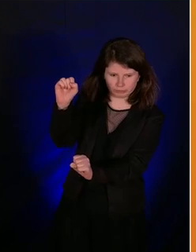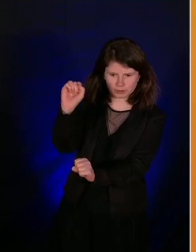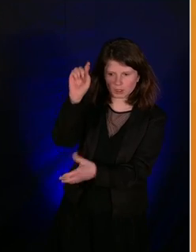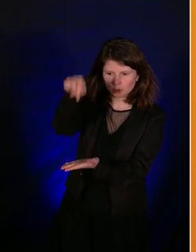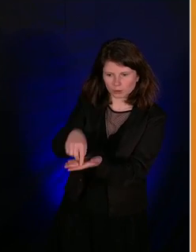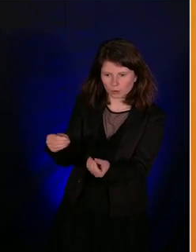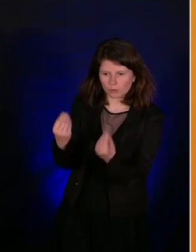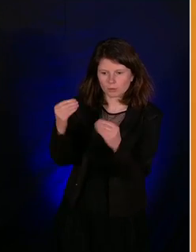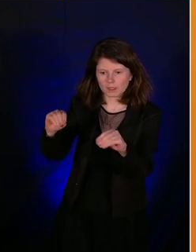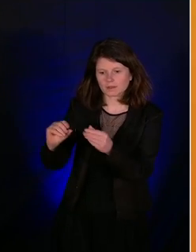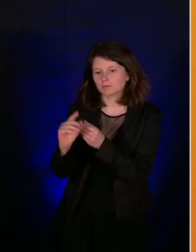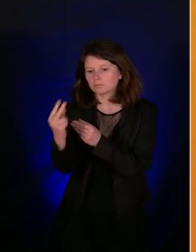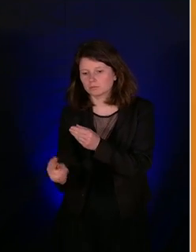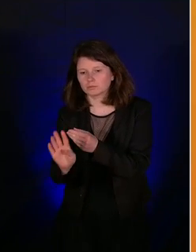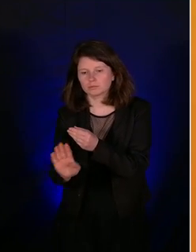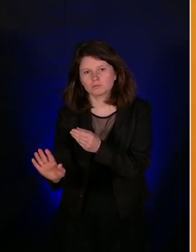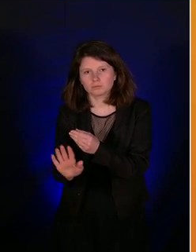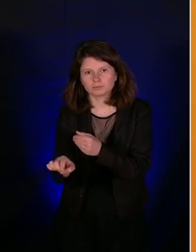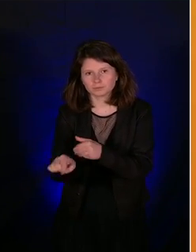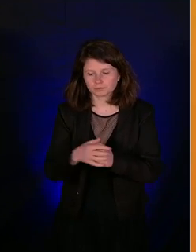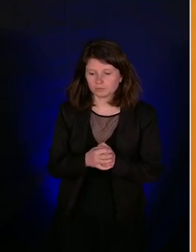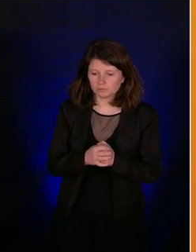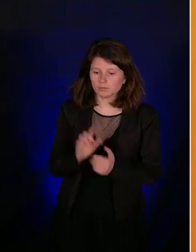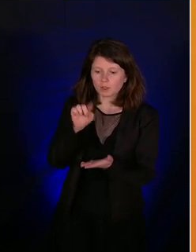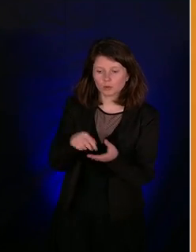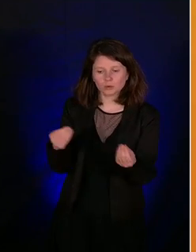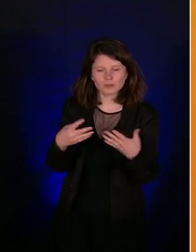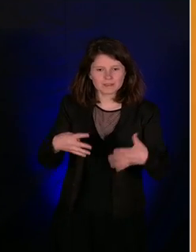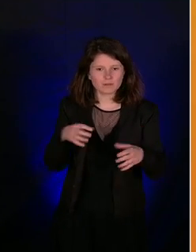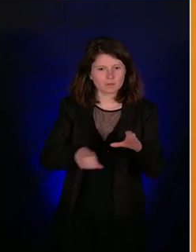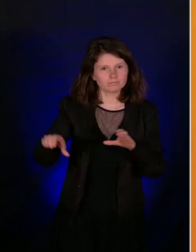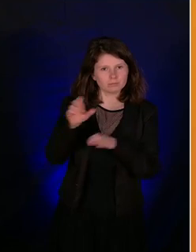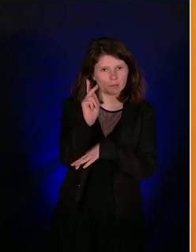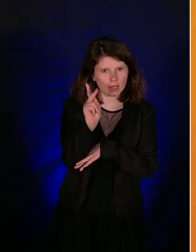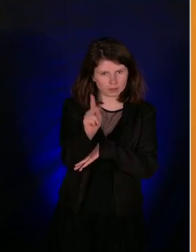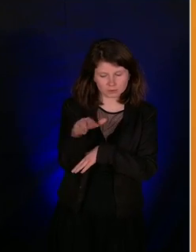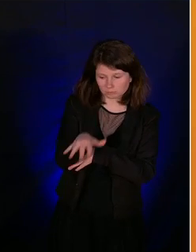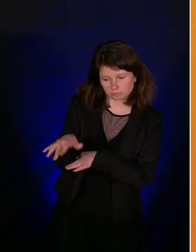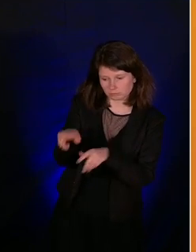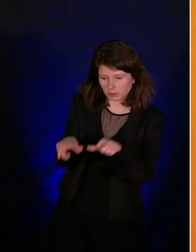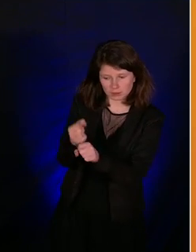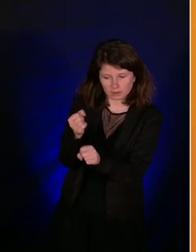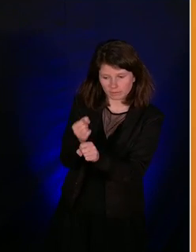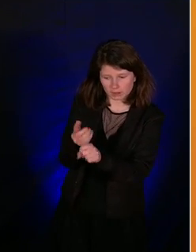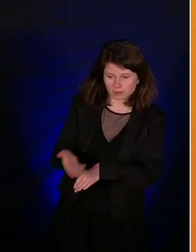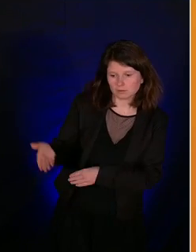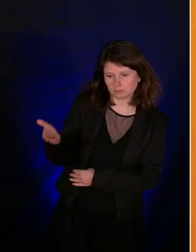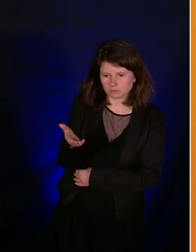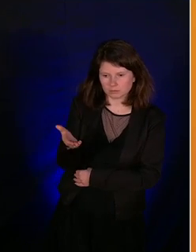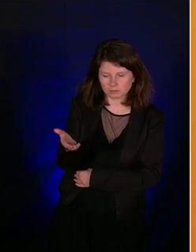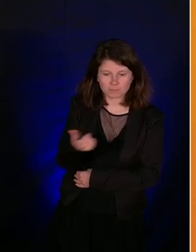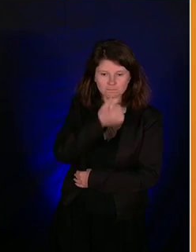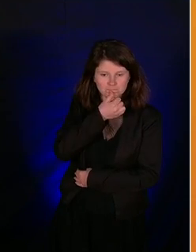c'est un Monoprix qui situe dans le 19e arrondissement à Paris et ces travailleurs sont contraints de se de se placer au statut